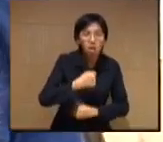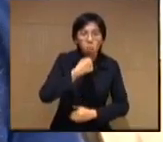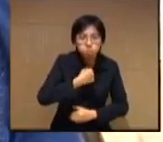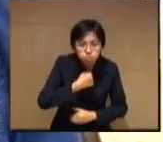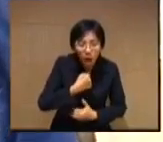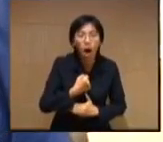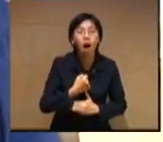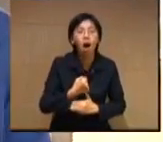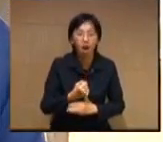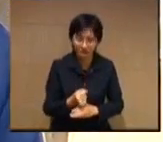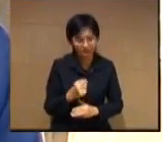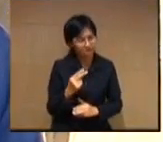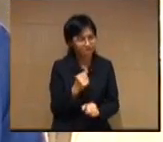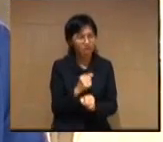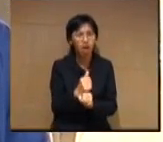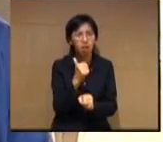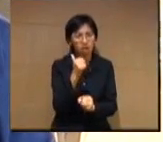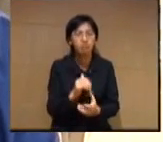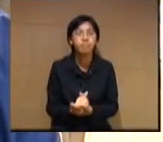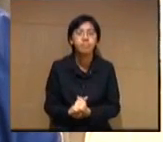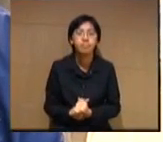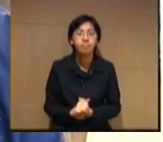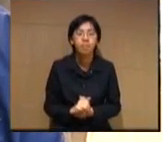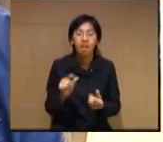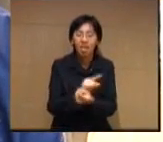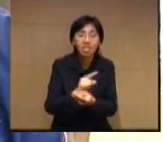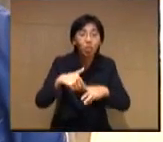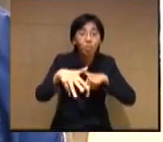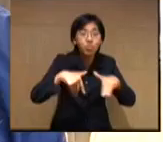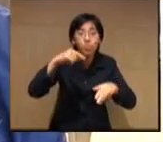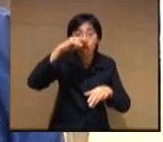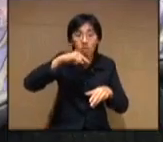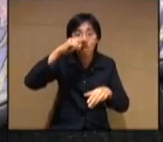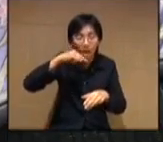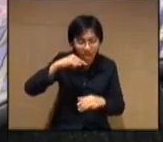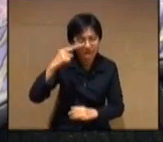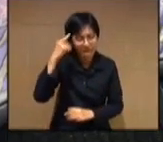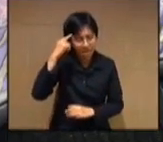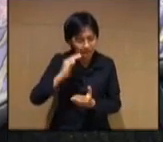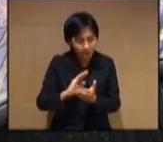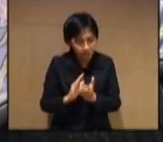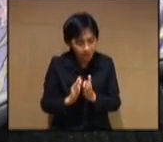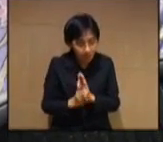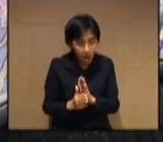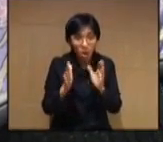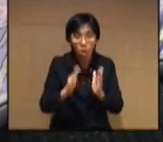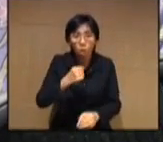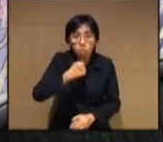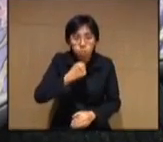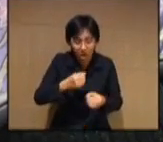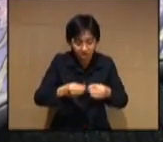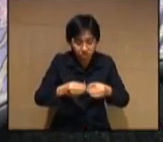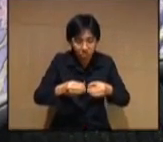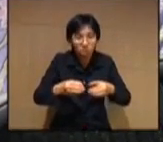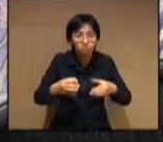ูดสูงอายุได้เข้าร่มและยังให้สังคมไทยมีผู้สุขอายุคามต้องการตอนนี้